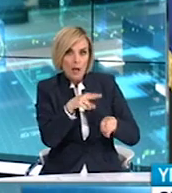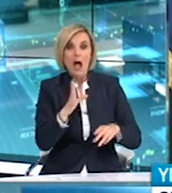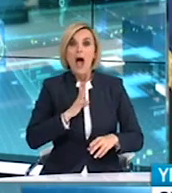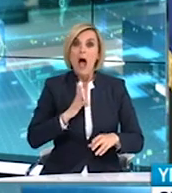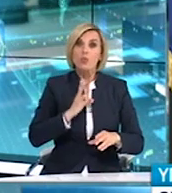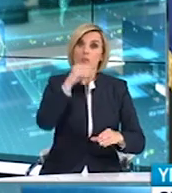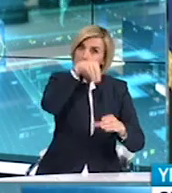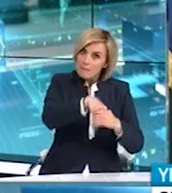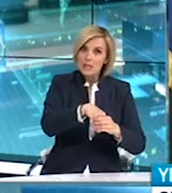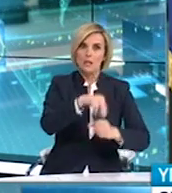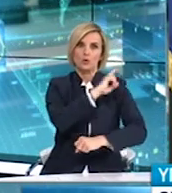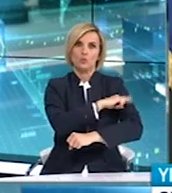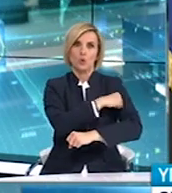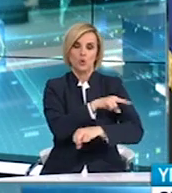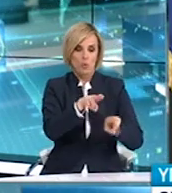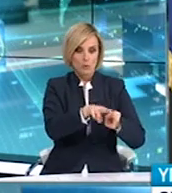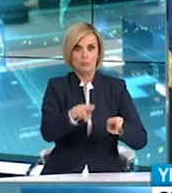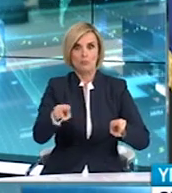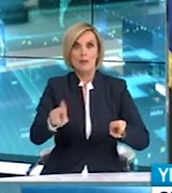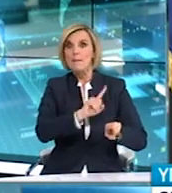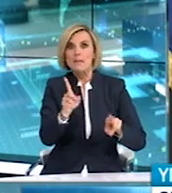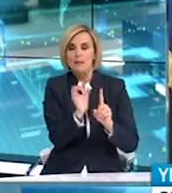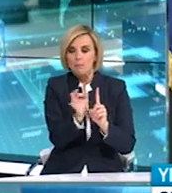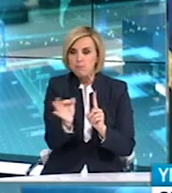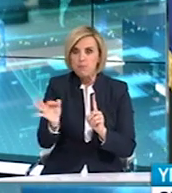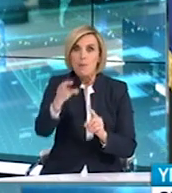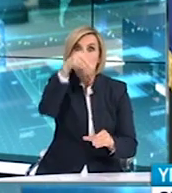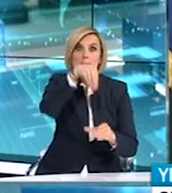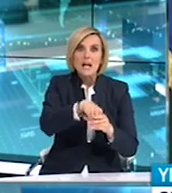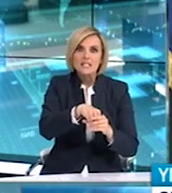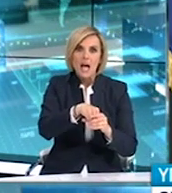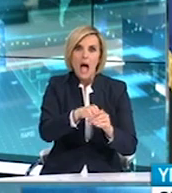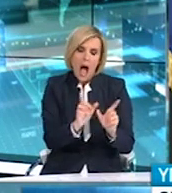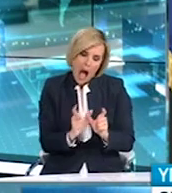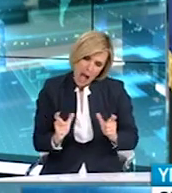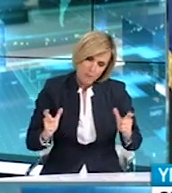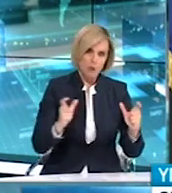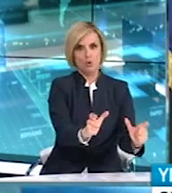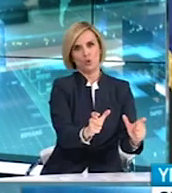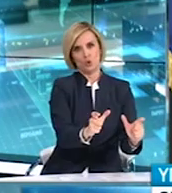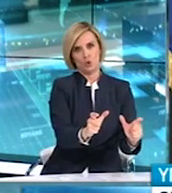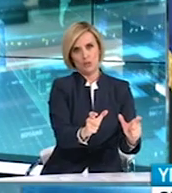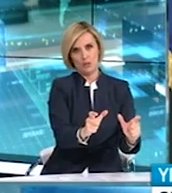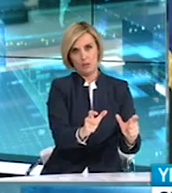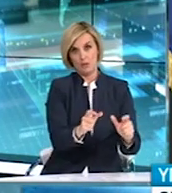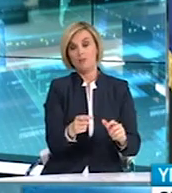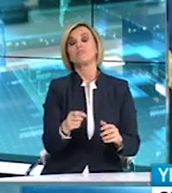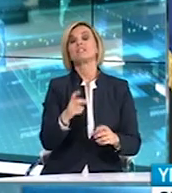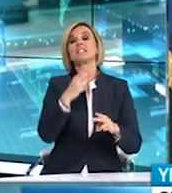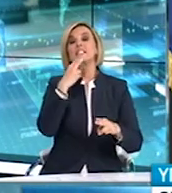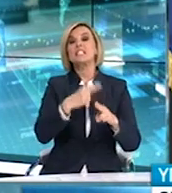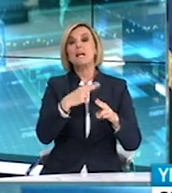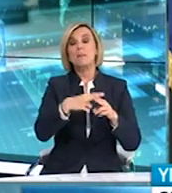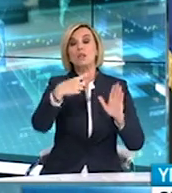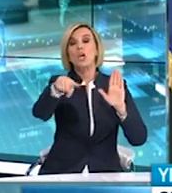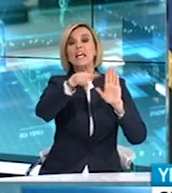που νοσηλεύονται στο νοσοκομείο για να αποφύγουμε τη διασπορά επιδημίας μέσα στο νοσοκομείο. Άρα δεν πρέπει να παρακάψουν τα κριτήρια. Το